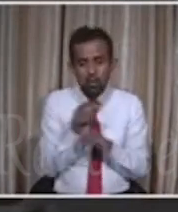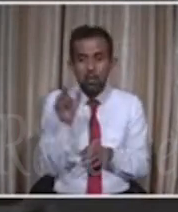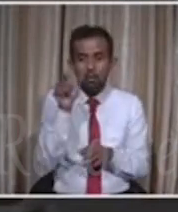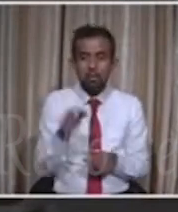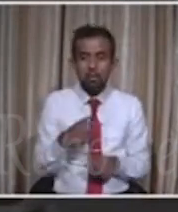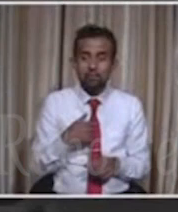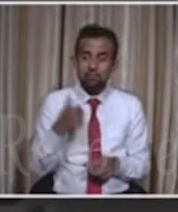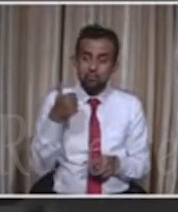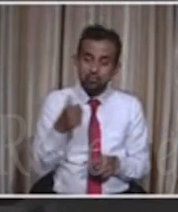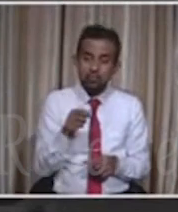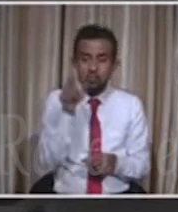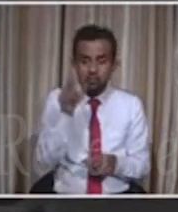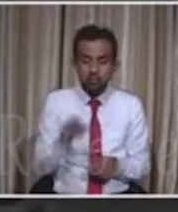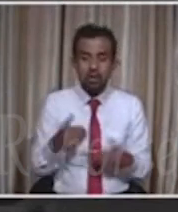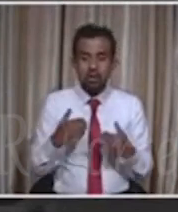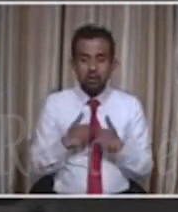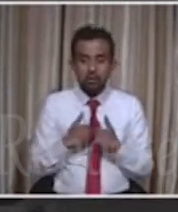හොඳ මිනිස්සෙක් අපි